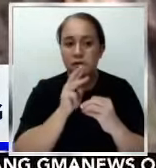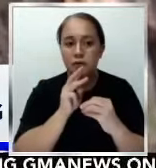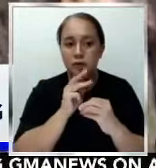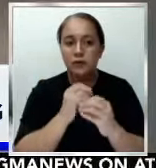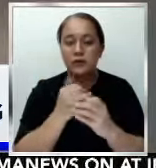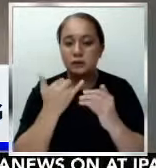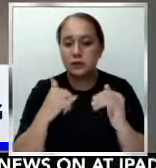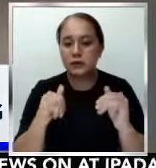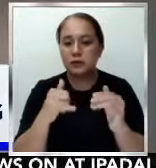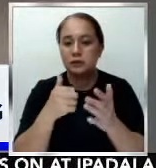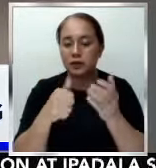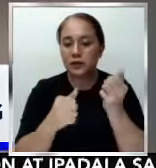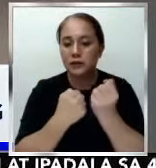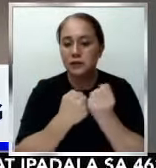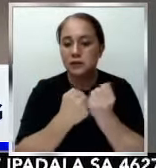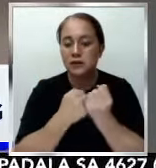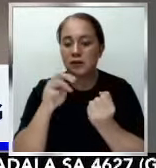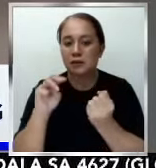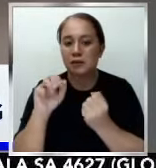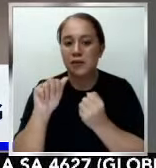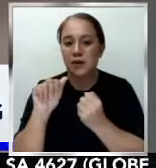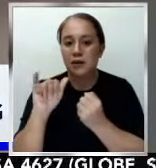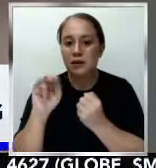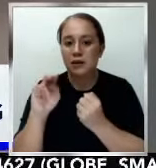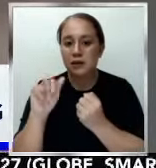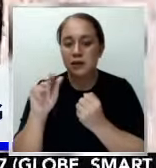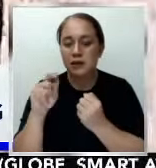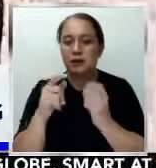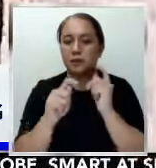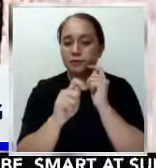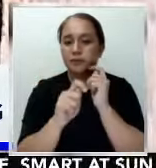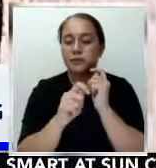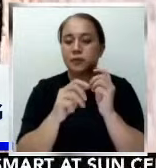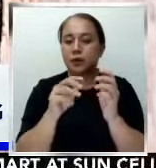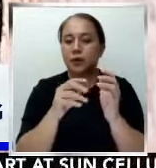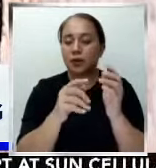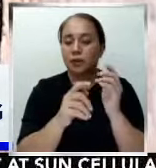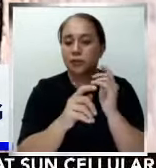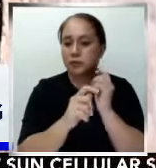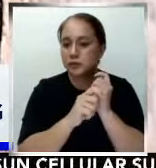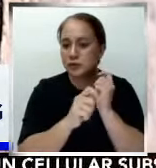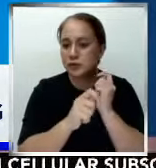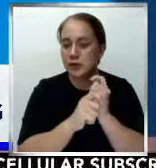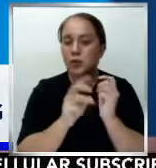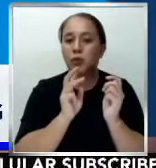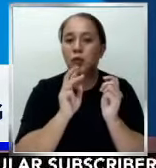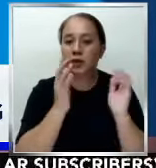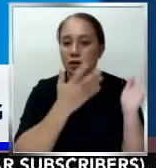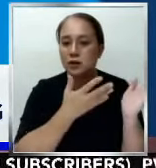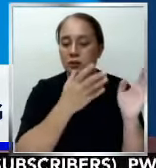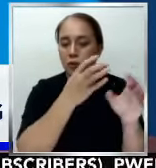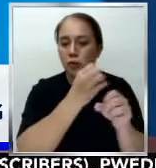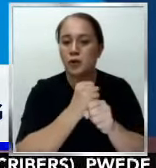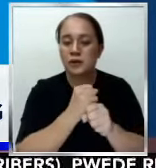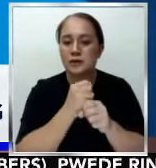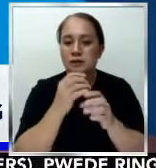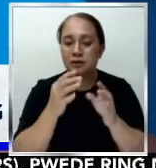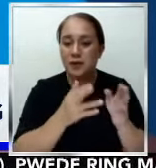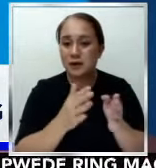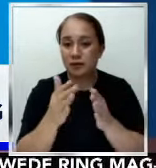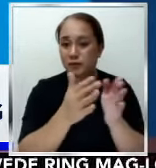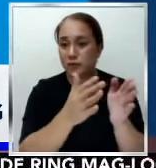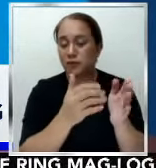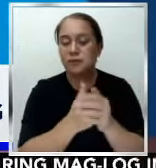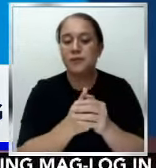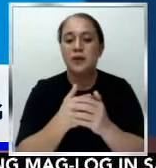pang-ayuda ng Maynilad bukod sa kanilang mga mobile treatment facilities na hahango ng tubig sa mga ilog. Yung 50 million liters per